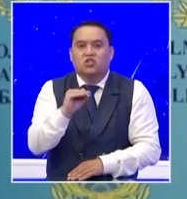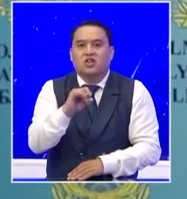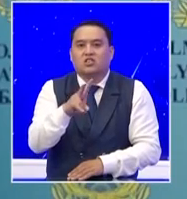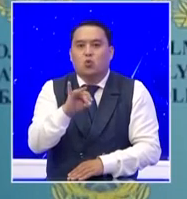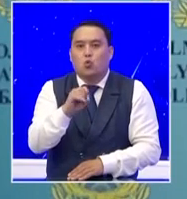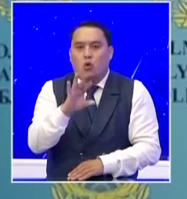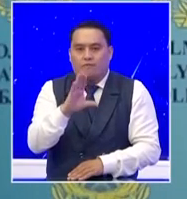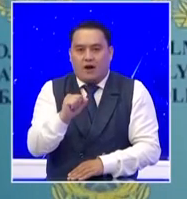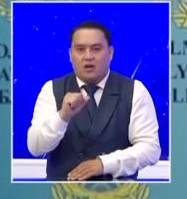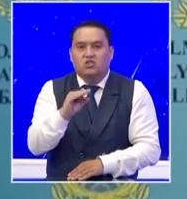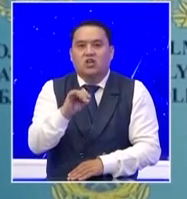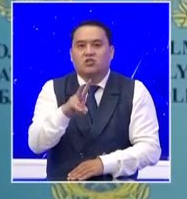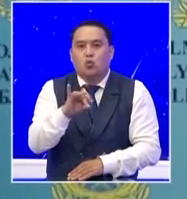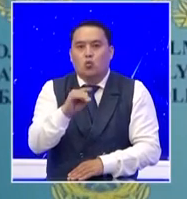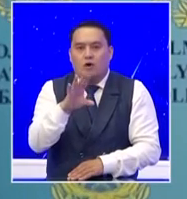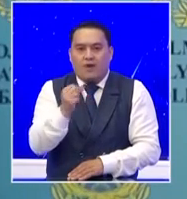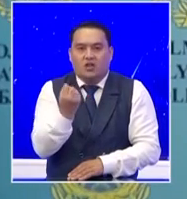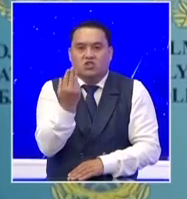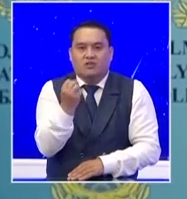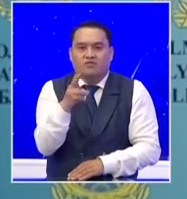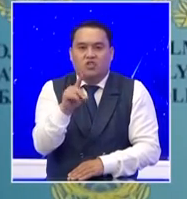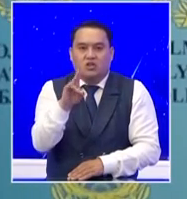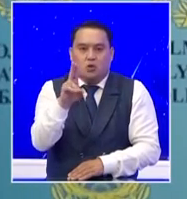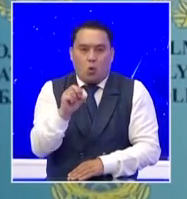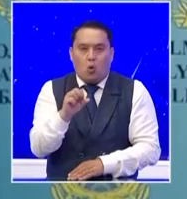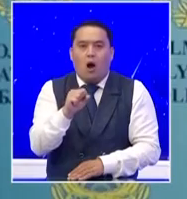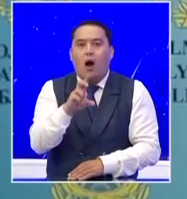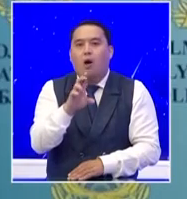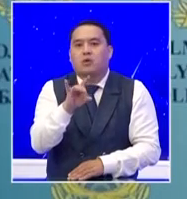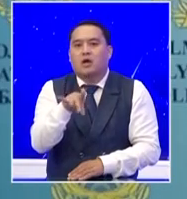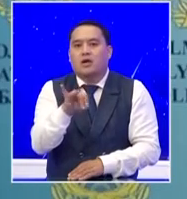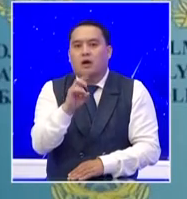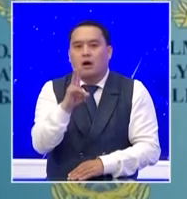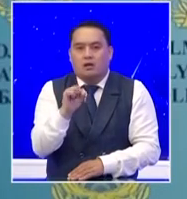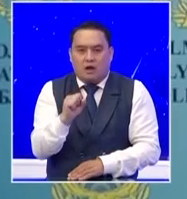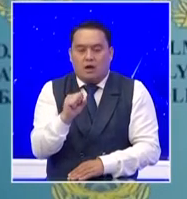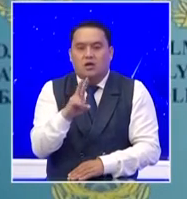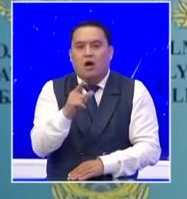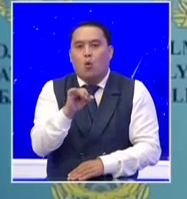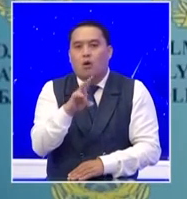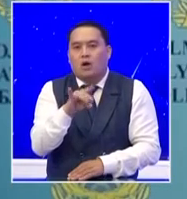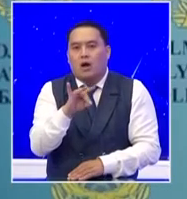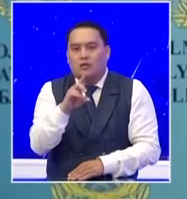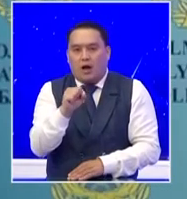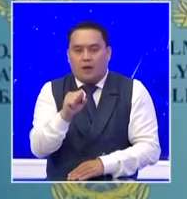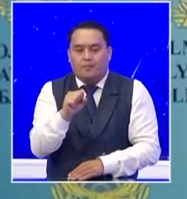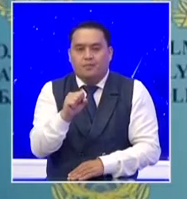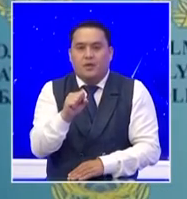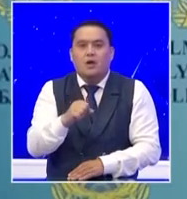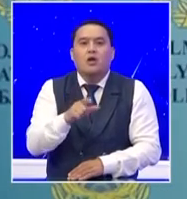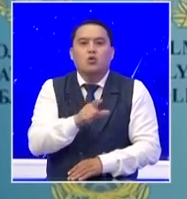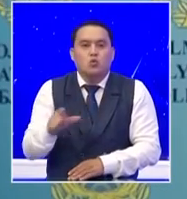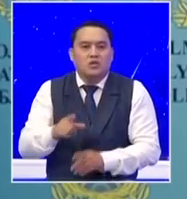Шевченко, Жансугурова Жельтохсан, Аблайхана Уалиханова, а также Шевченко Гаухарана. Граждан,